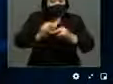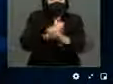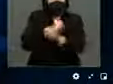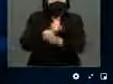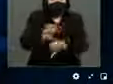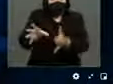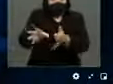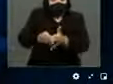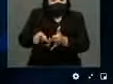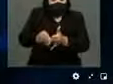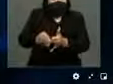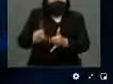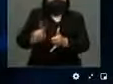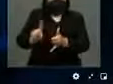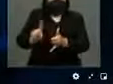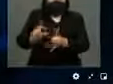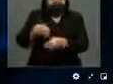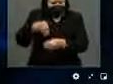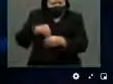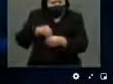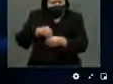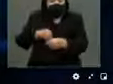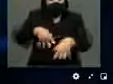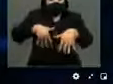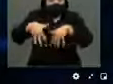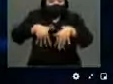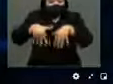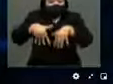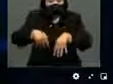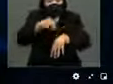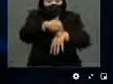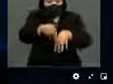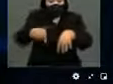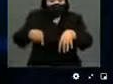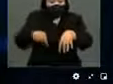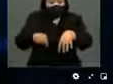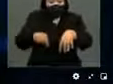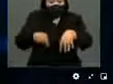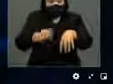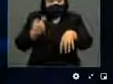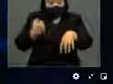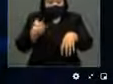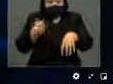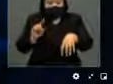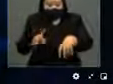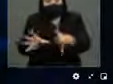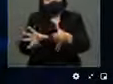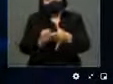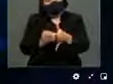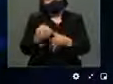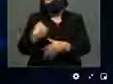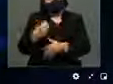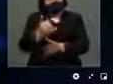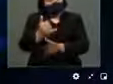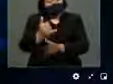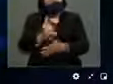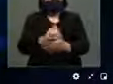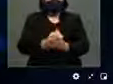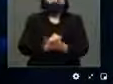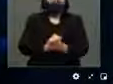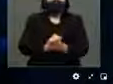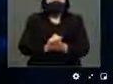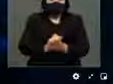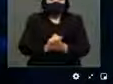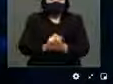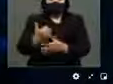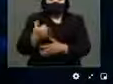การติดเชื้อเพราะท่านอยู่ในระแวกพื้นที่ในการที่จะติดเชื้อนะครับก็คือ